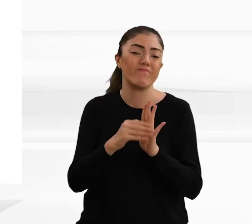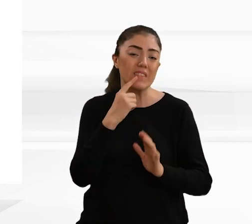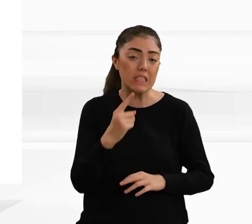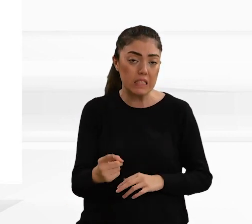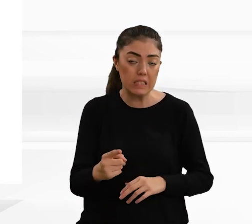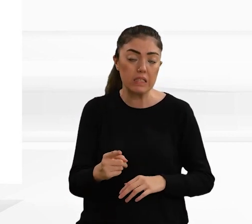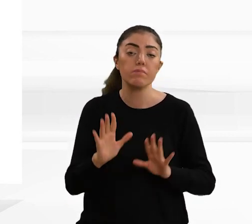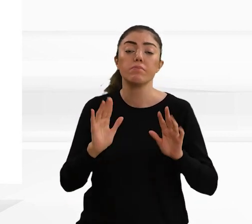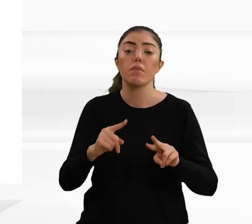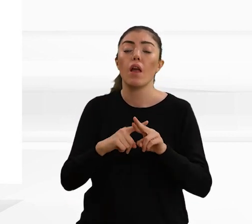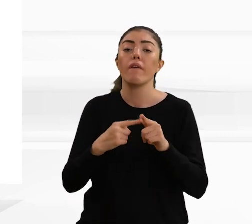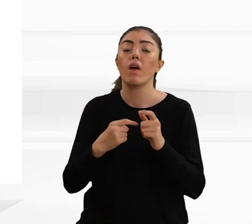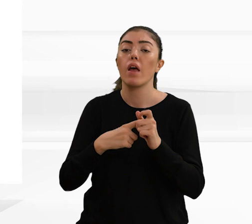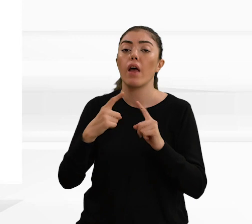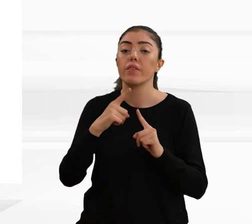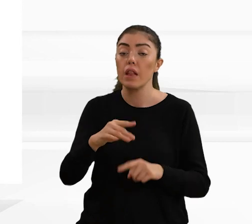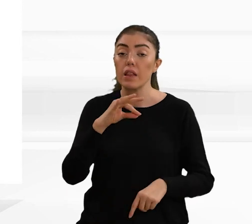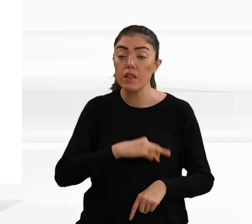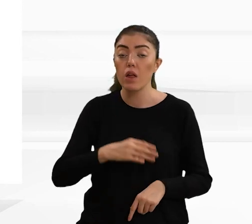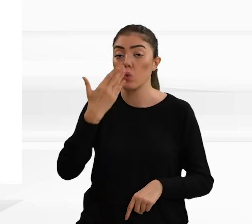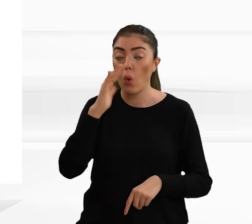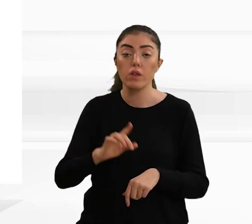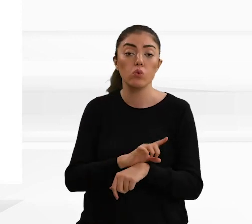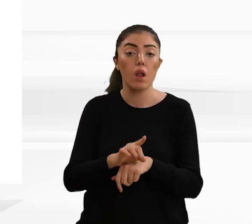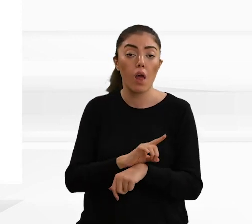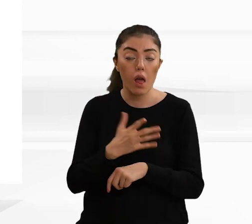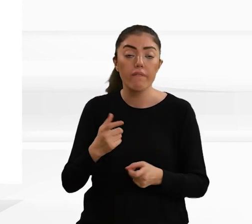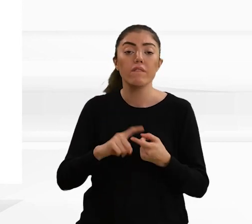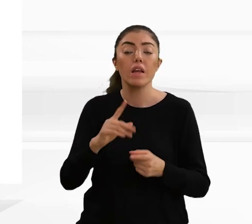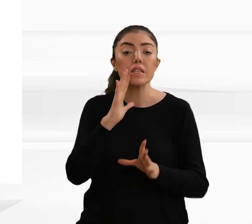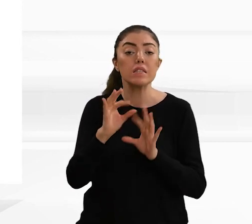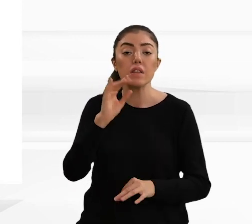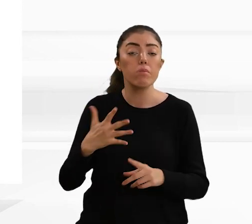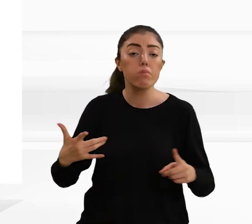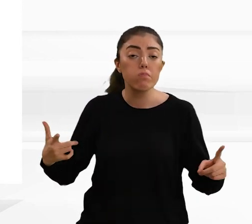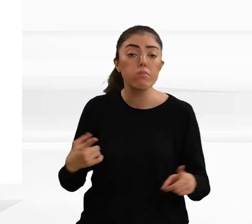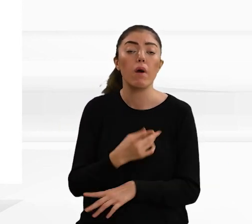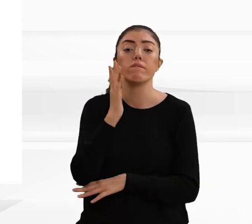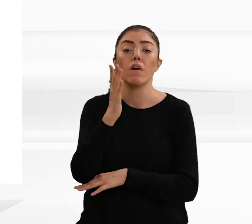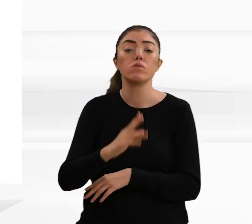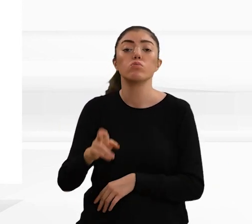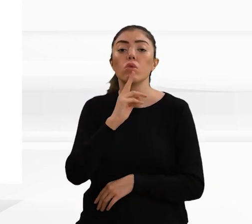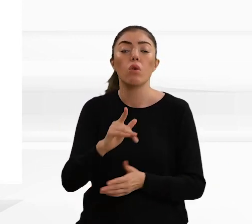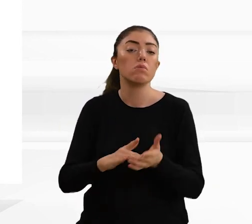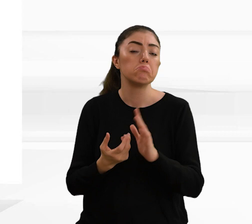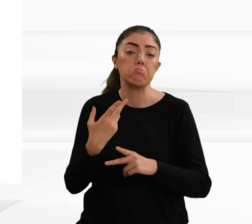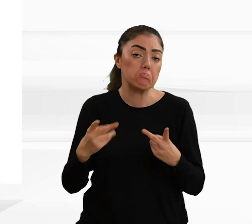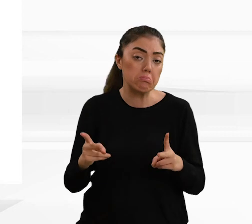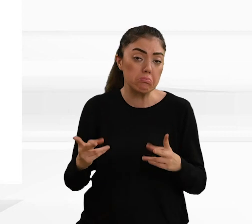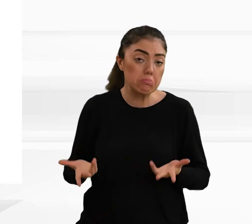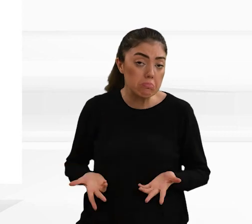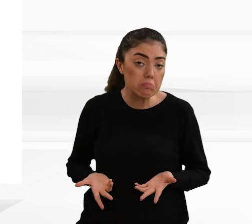bir afetler gerek doğal süreçler gerekse insanların çeşitli faaliyetleri sonucu ortaya